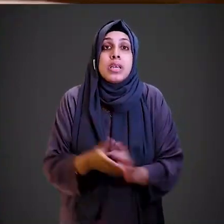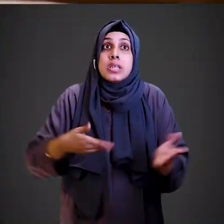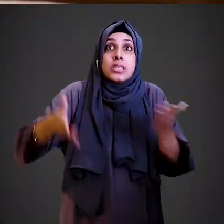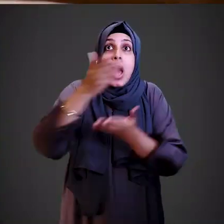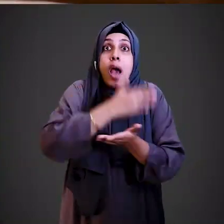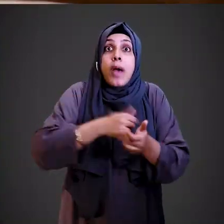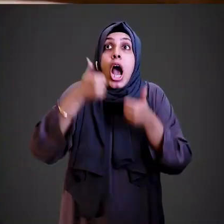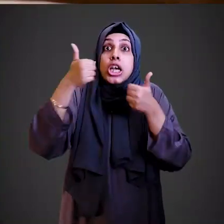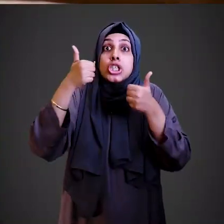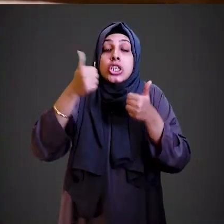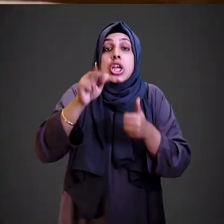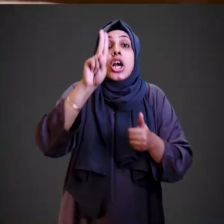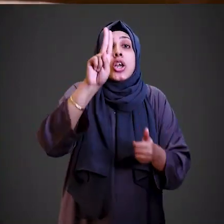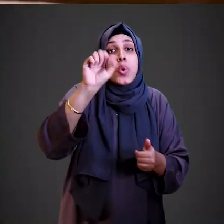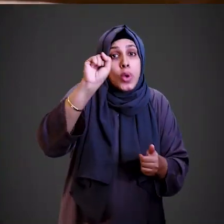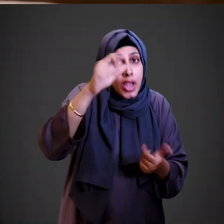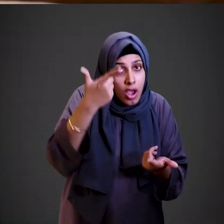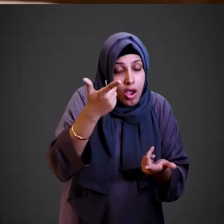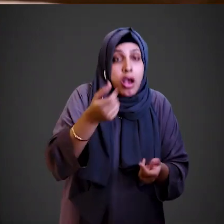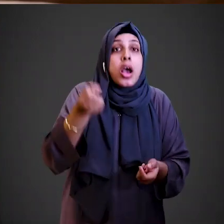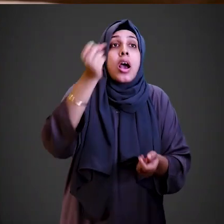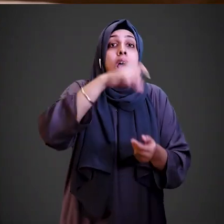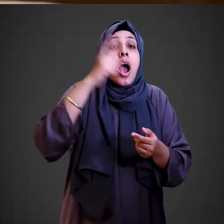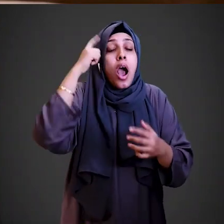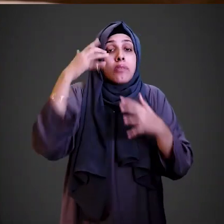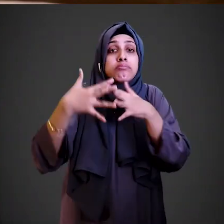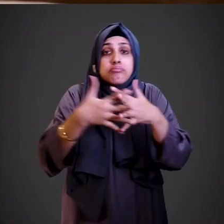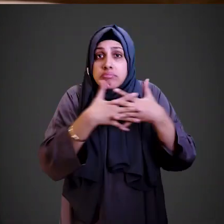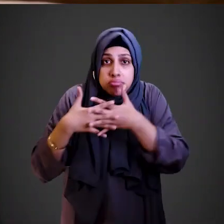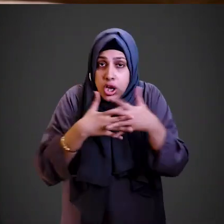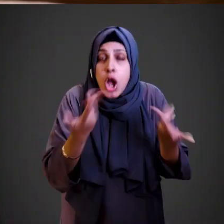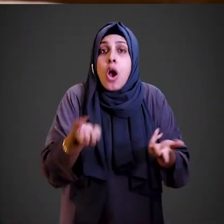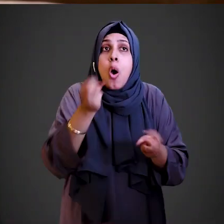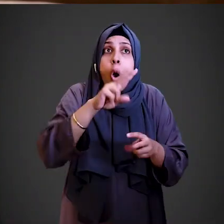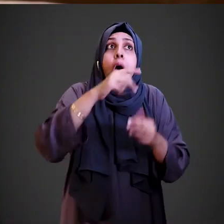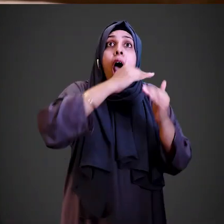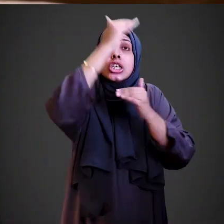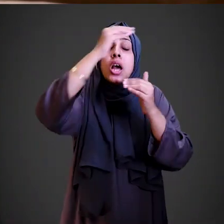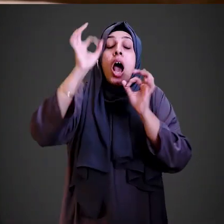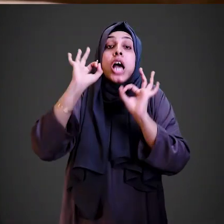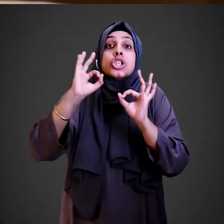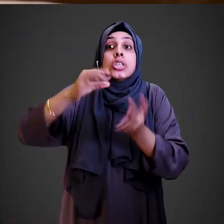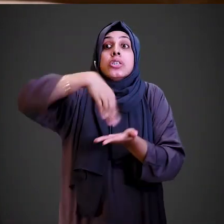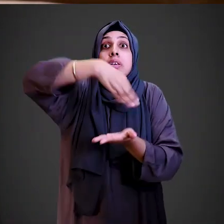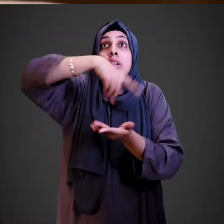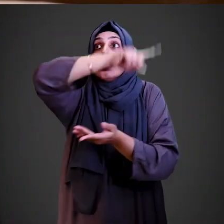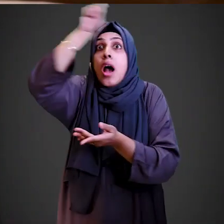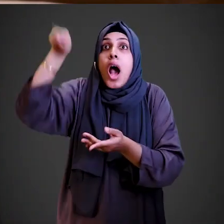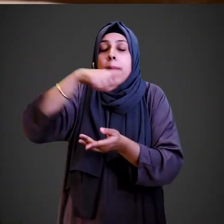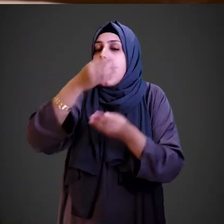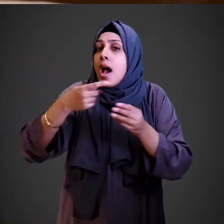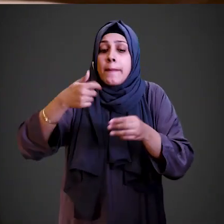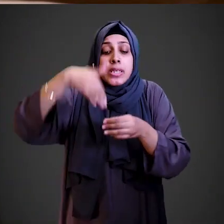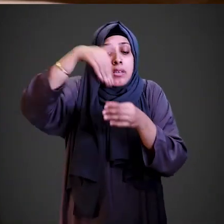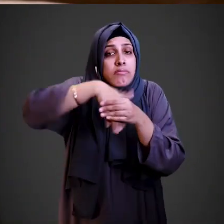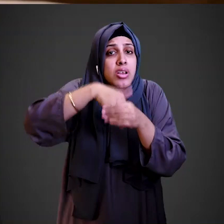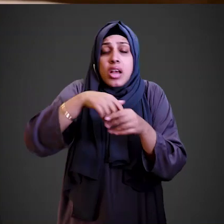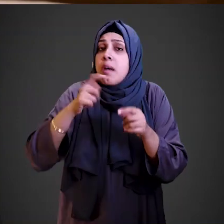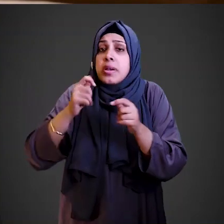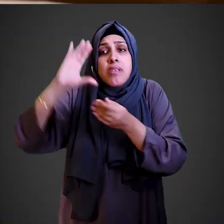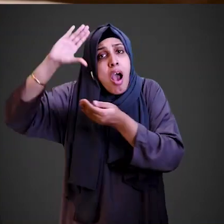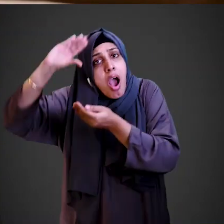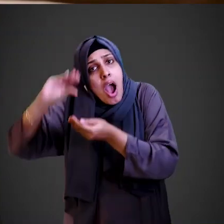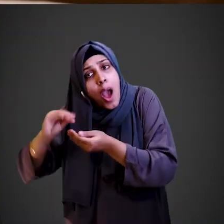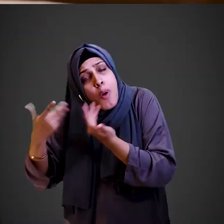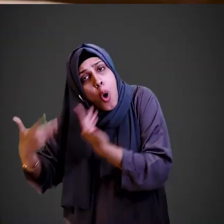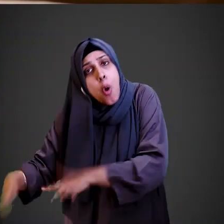याफ्ता ममालिक जिस तरह अमेरिका और यूरोप की आप किसी भी मुल्क को ले लें, वहाँ पे ऐसे कैश को यूज़ करने का इन्हिसार कम